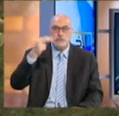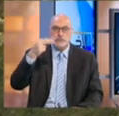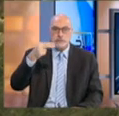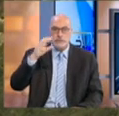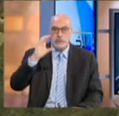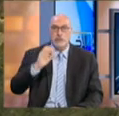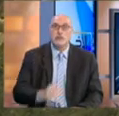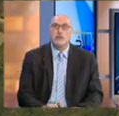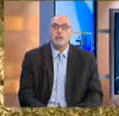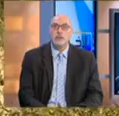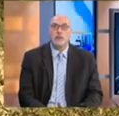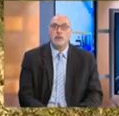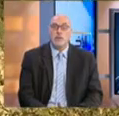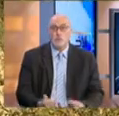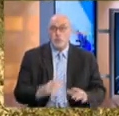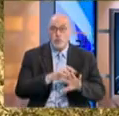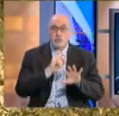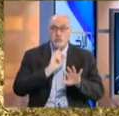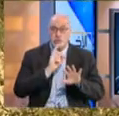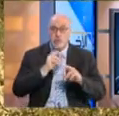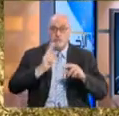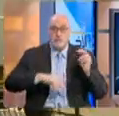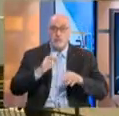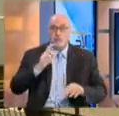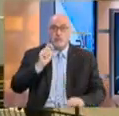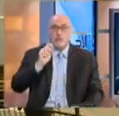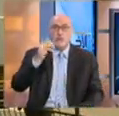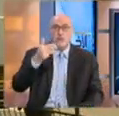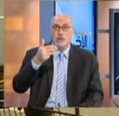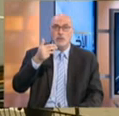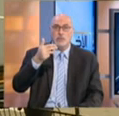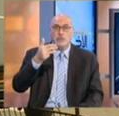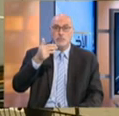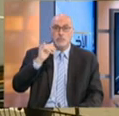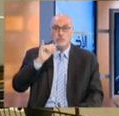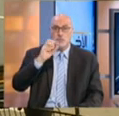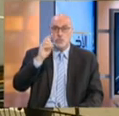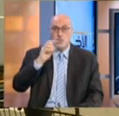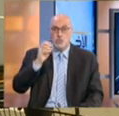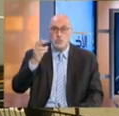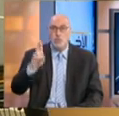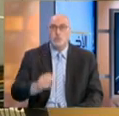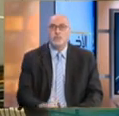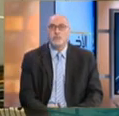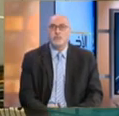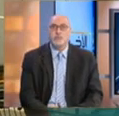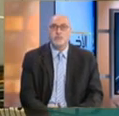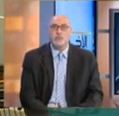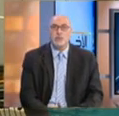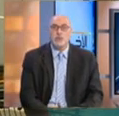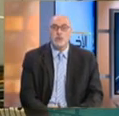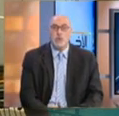تلا حمزة أميزوغ، هو مشروع يعني مهم جدا. نحن لجنة متكونة من 8 أعضاء كل